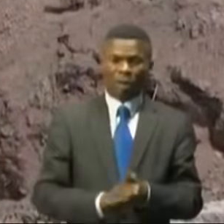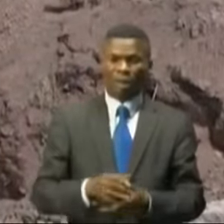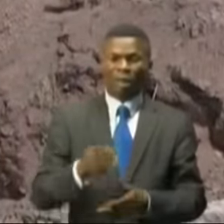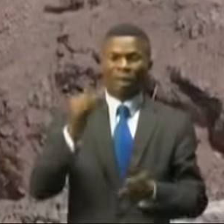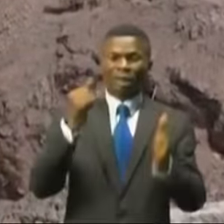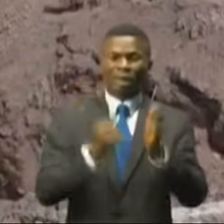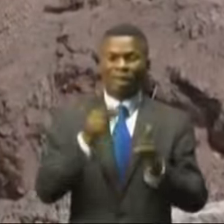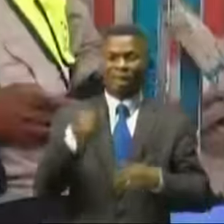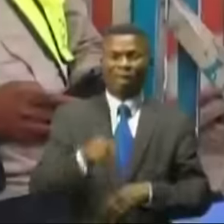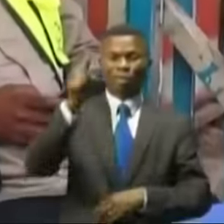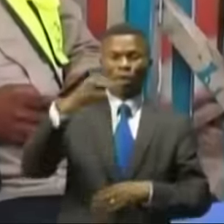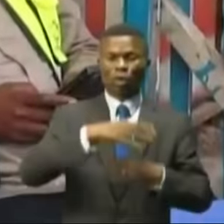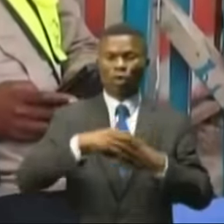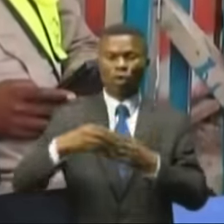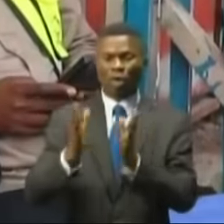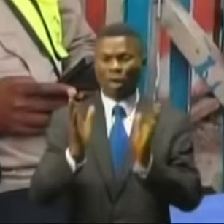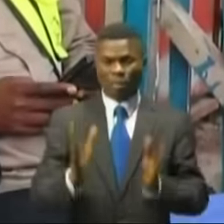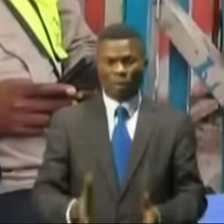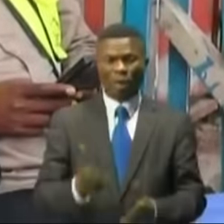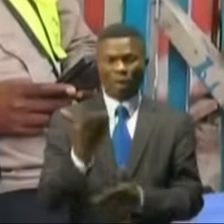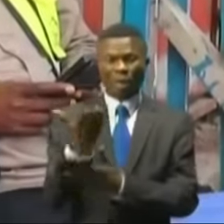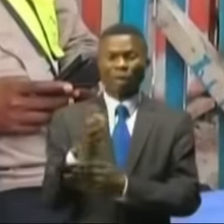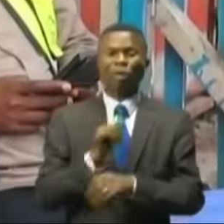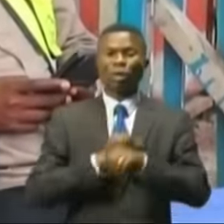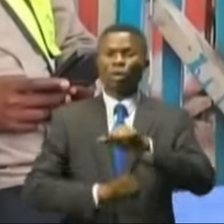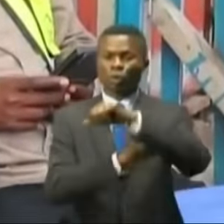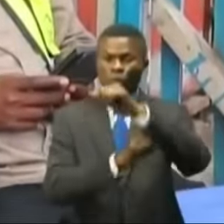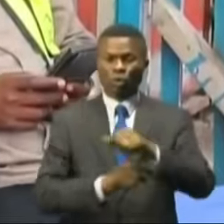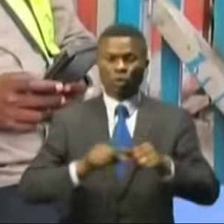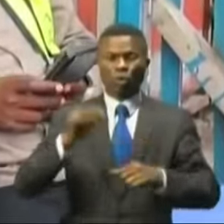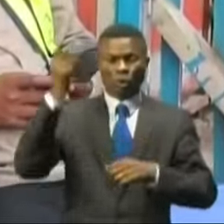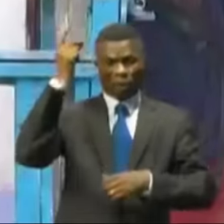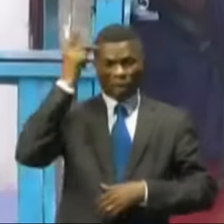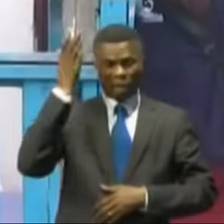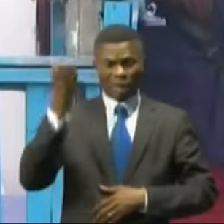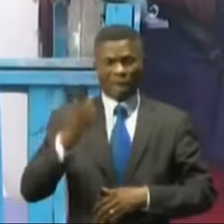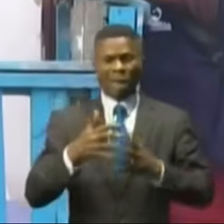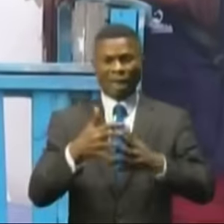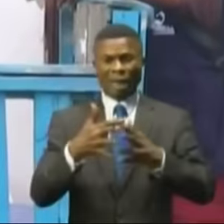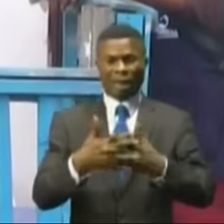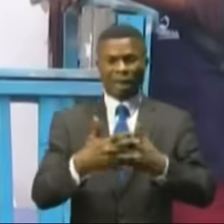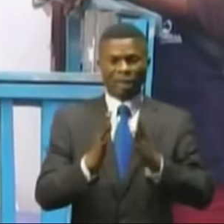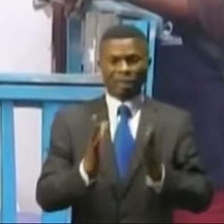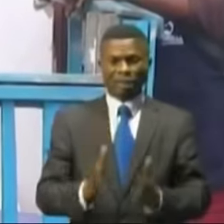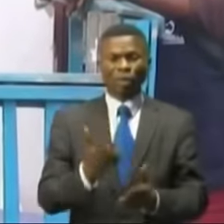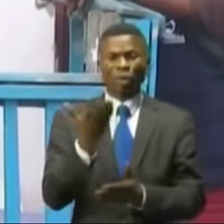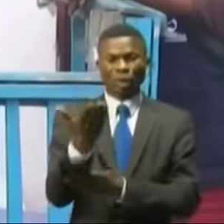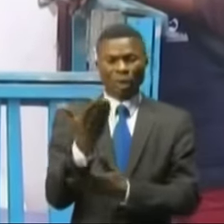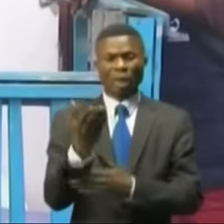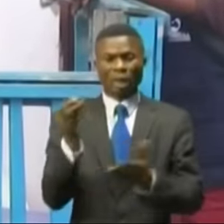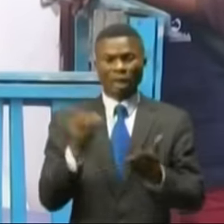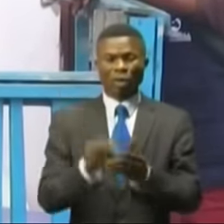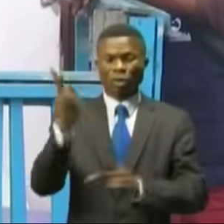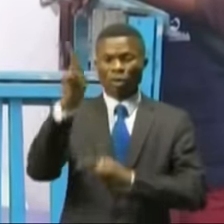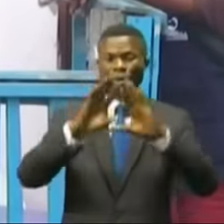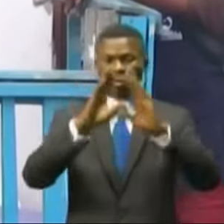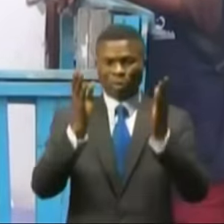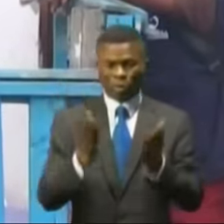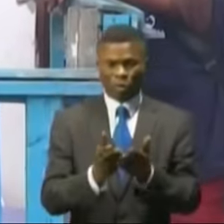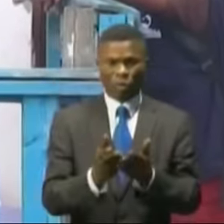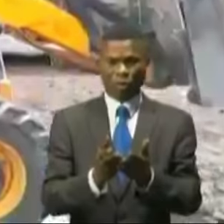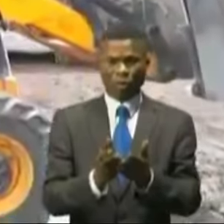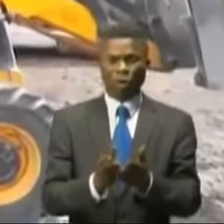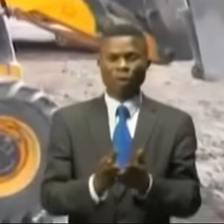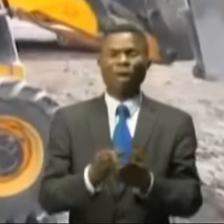de dollars américains, ce qui nécessite l'implication du gouvernement central et des partenaires. Il demande tout de même à la population de Karisimbi